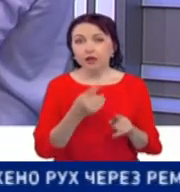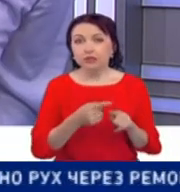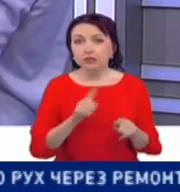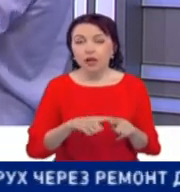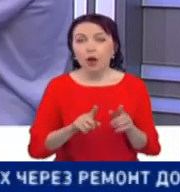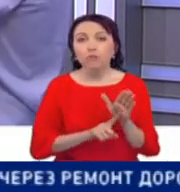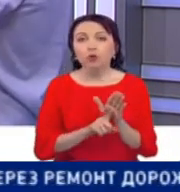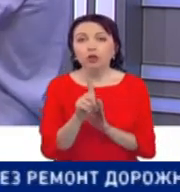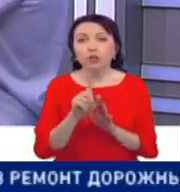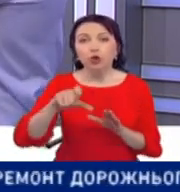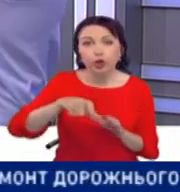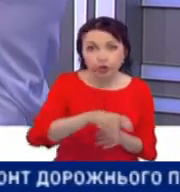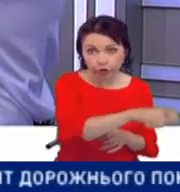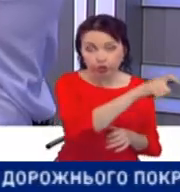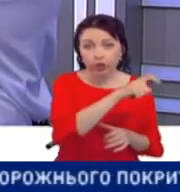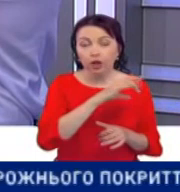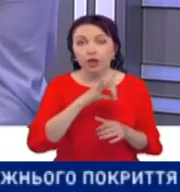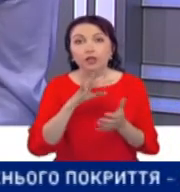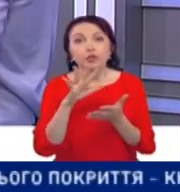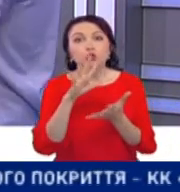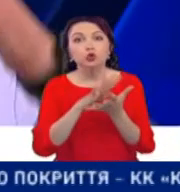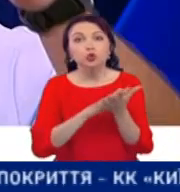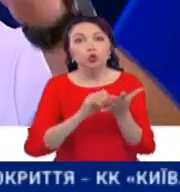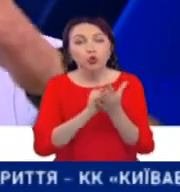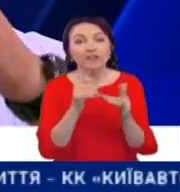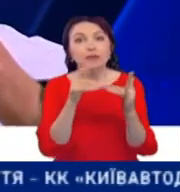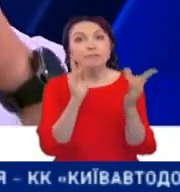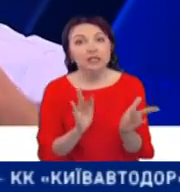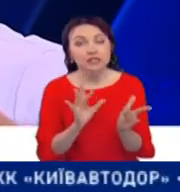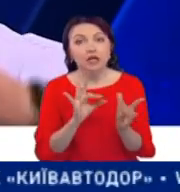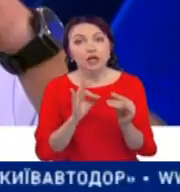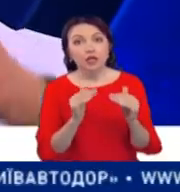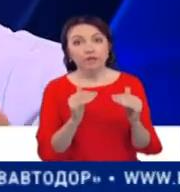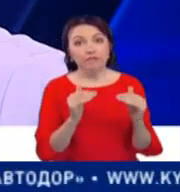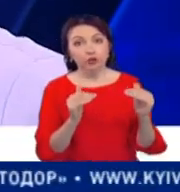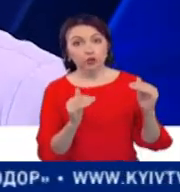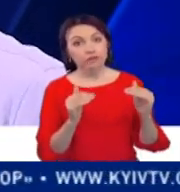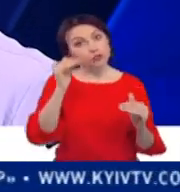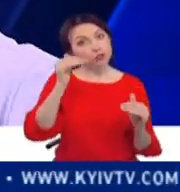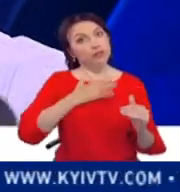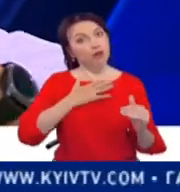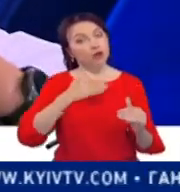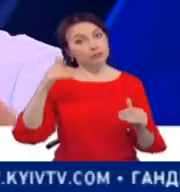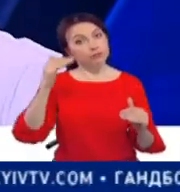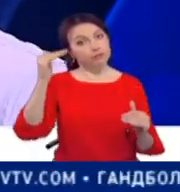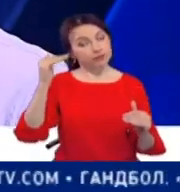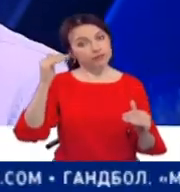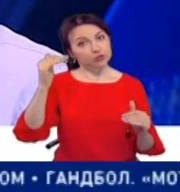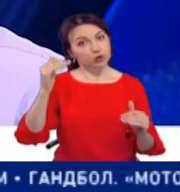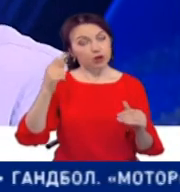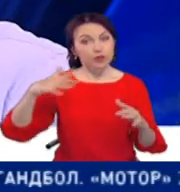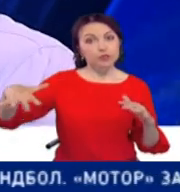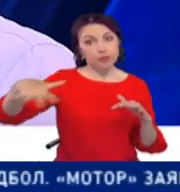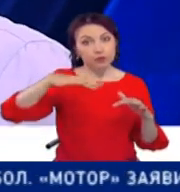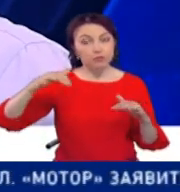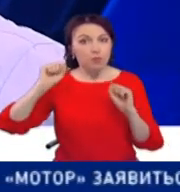це початок річки так. зруйнований міст. І домінуюча висота знаходиться там з нашого боку. Тобто це плацдарм, з